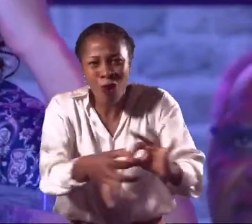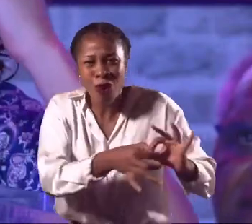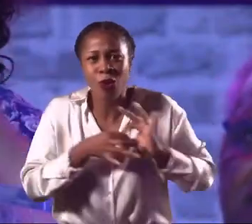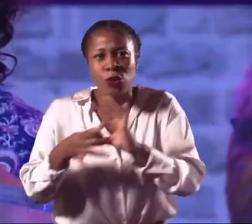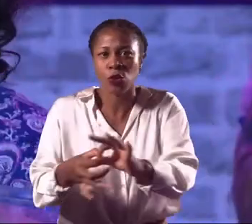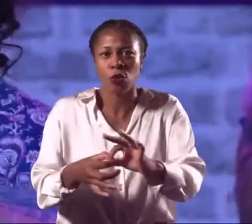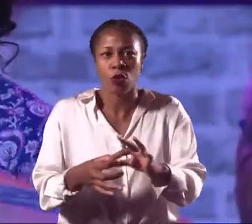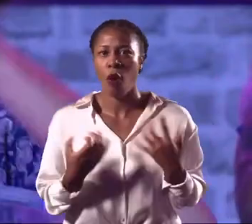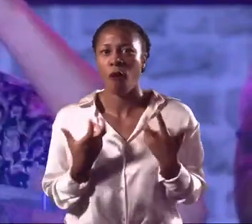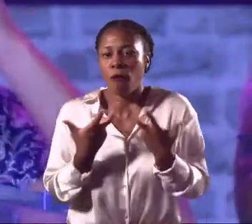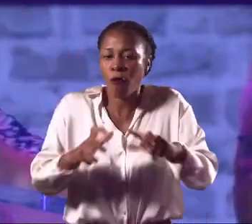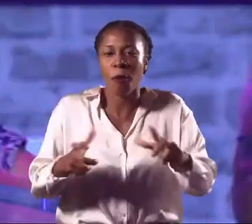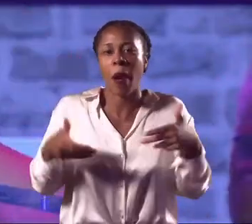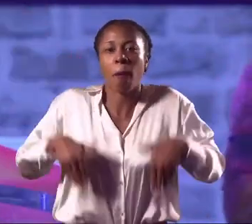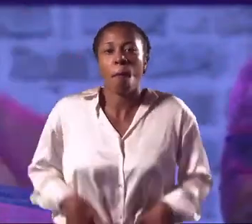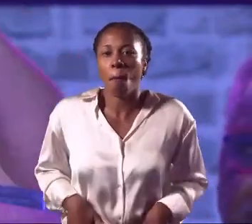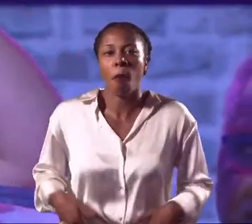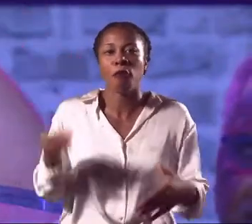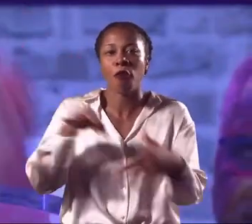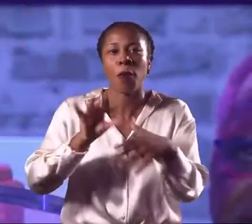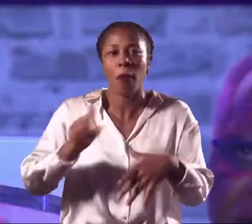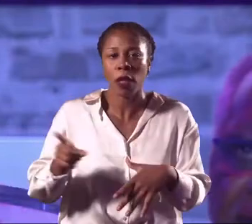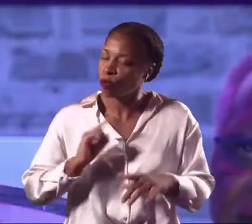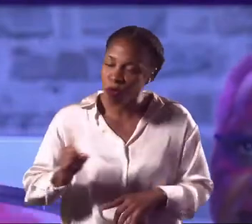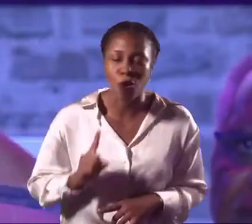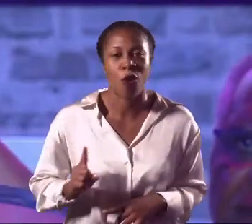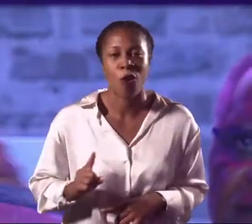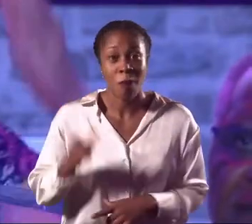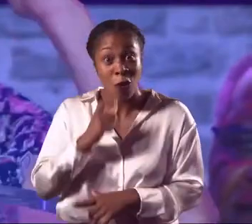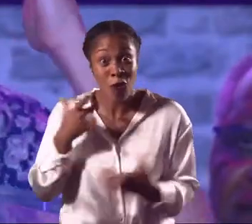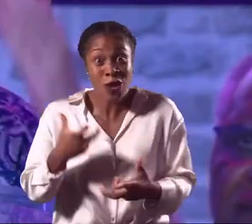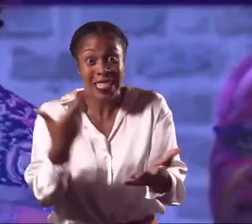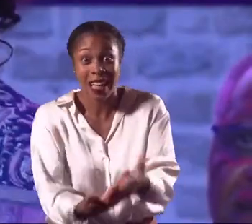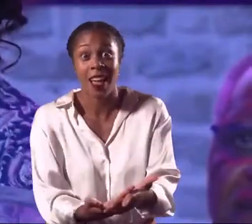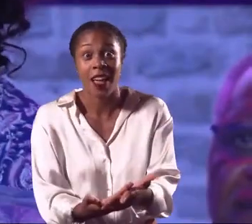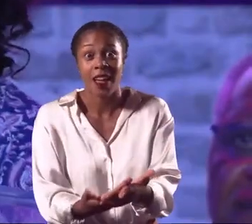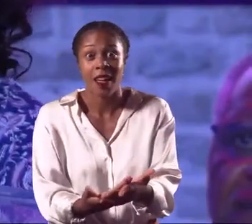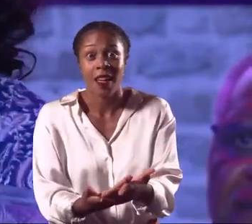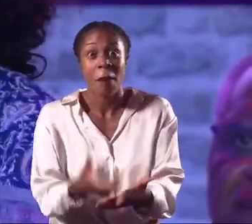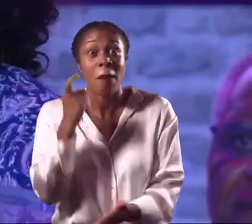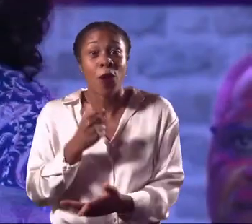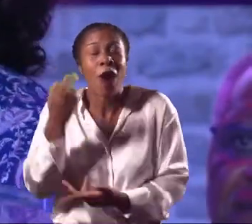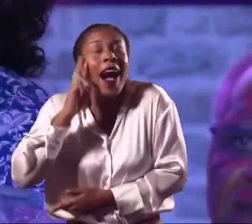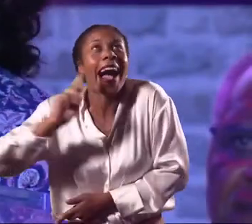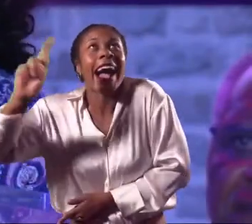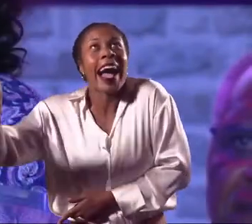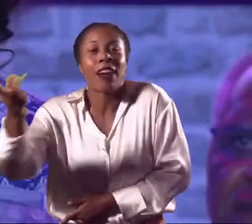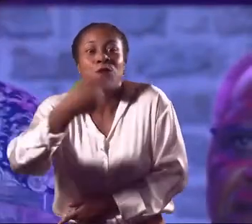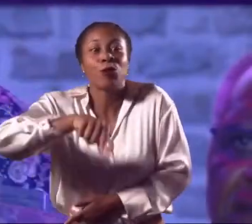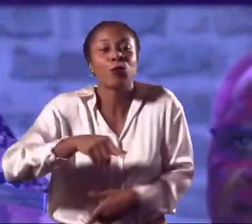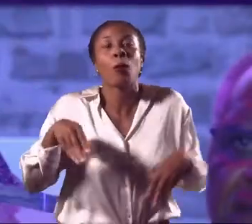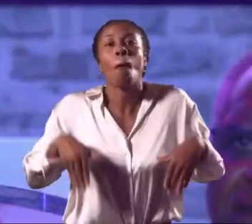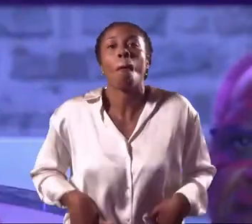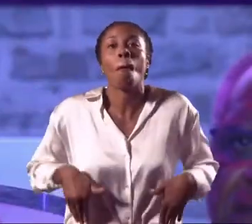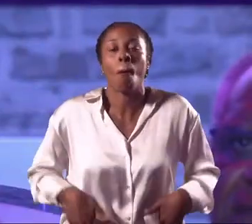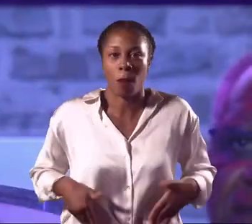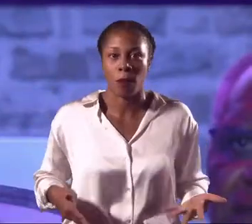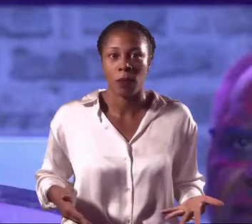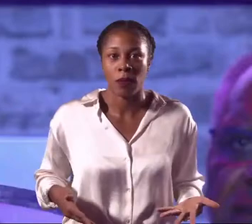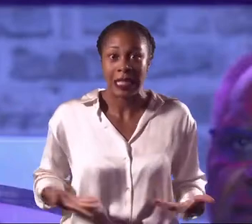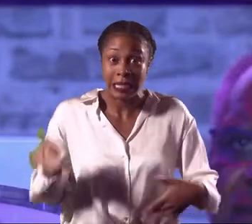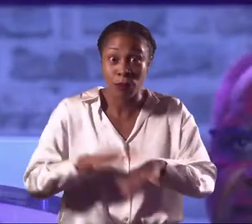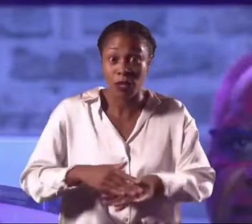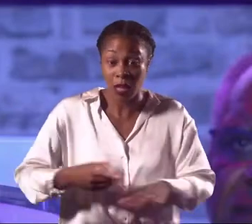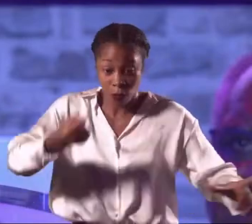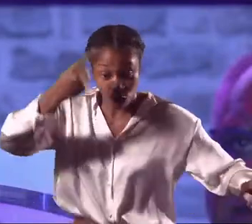le cadeau de leur abstention à Emmanuel Macron, qui n'a qu'un rêve, c'est que le peuple ne se déplace pas, alors nous avons un objectif, c'est